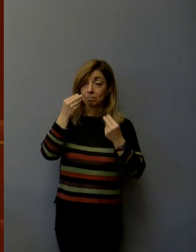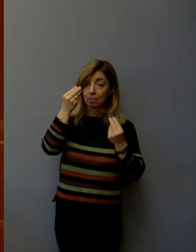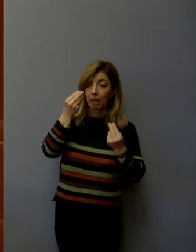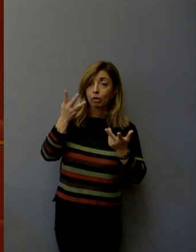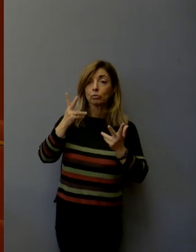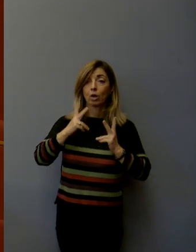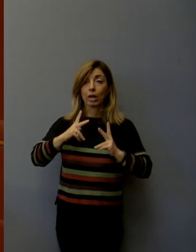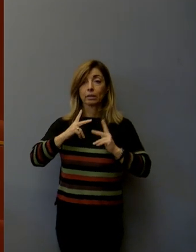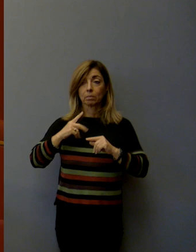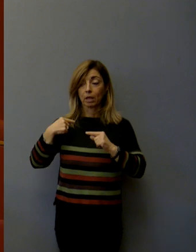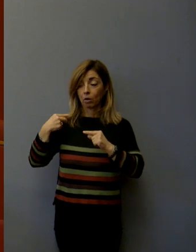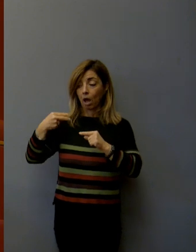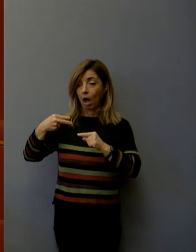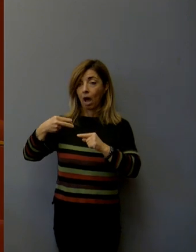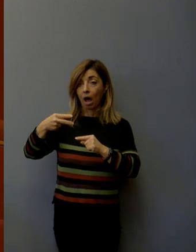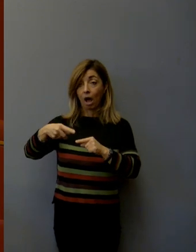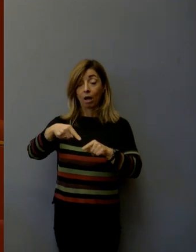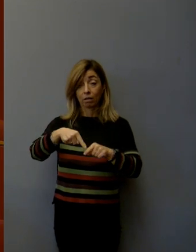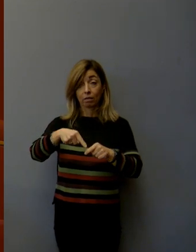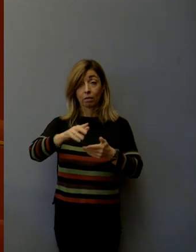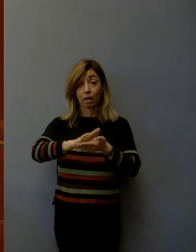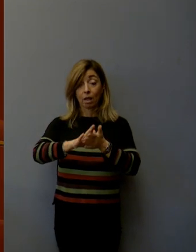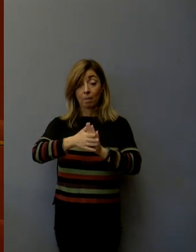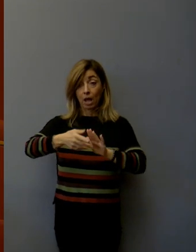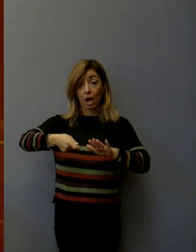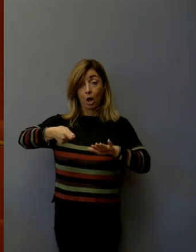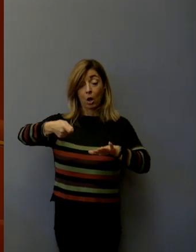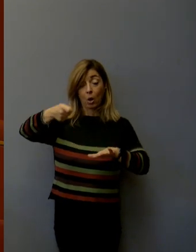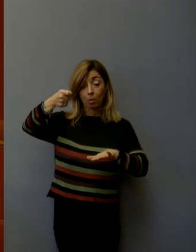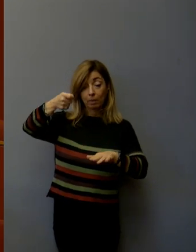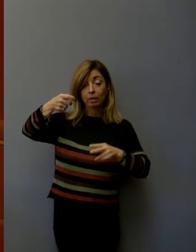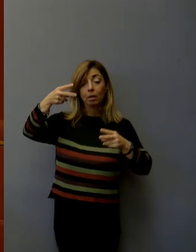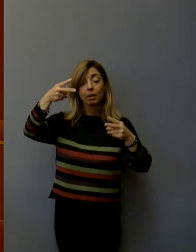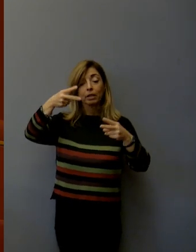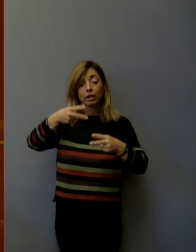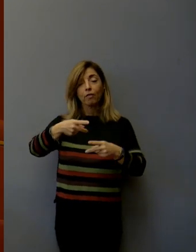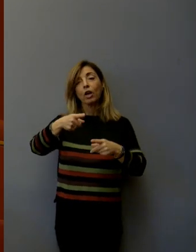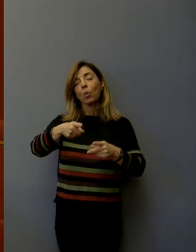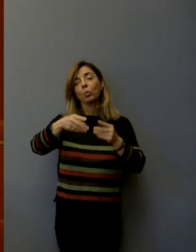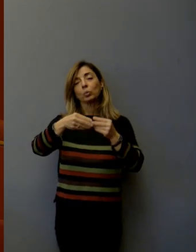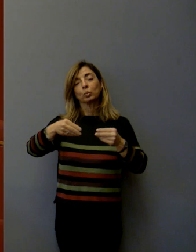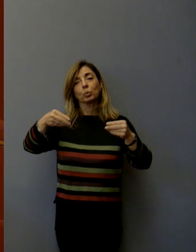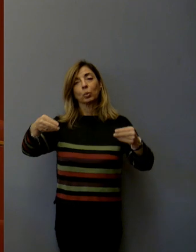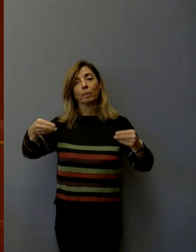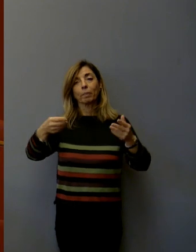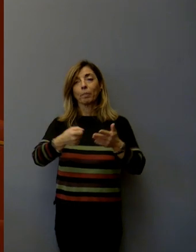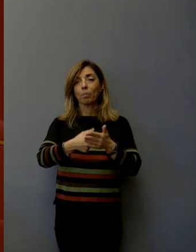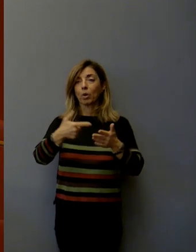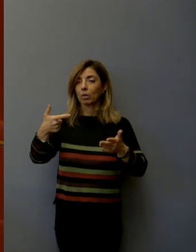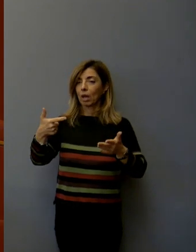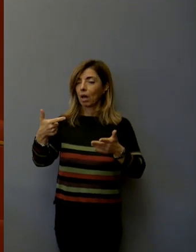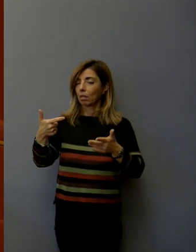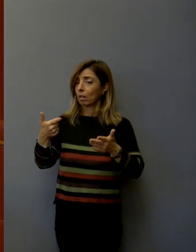negli anni successivi perché sono effettivamente a tutti gli effetti uno strumento importante e direi fondamentale